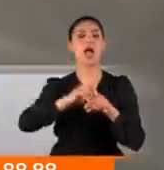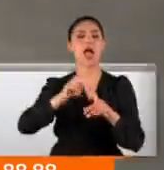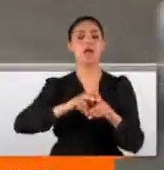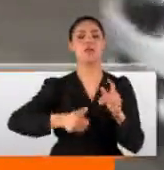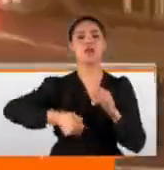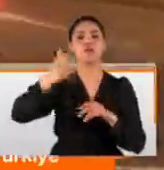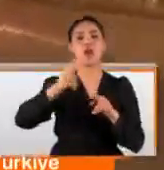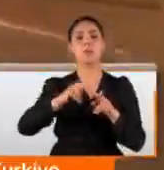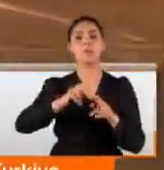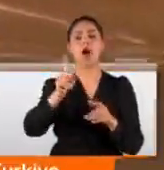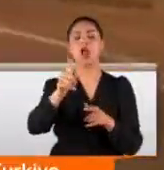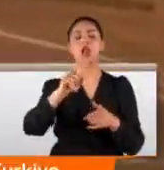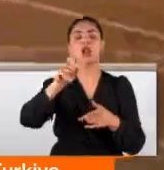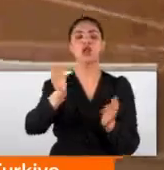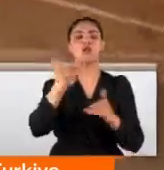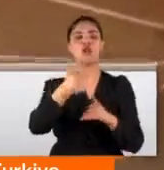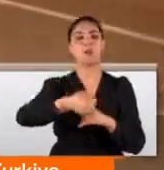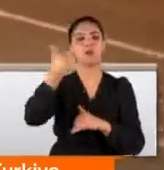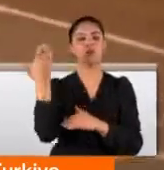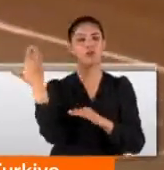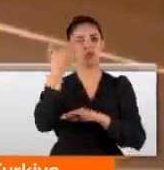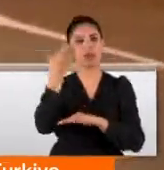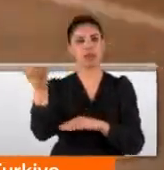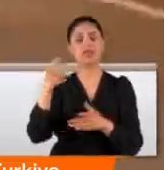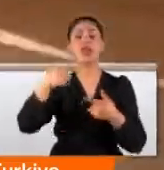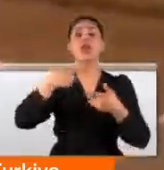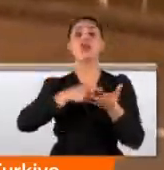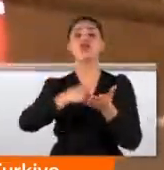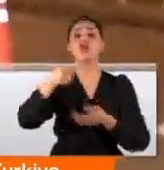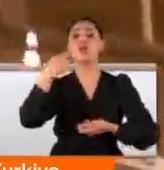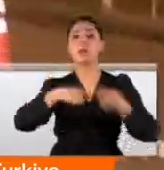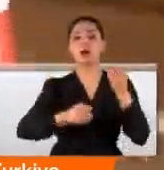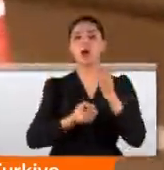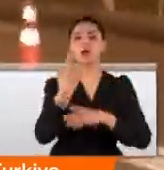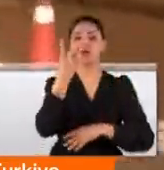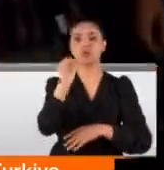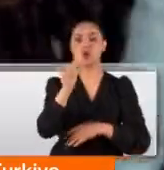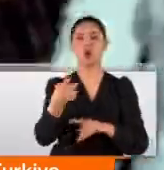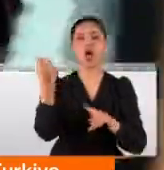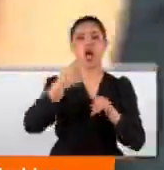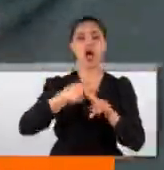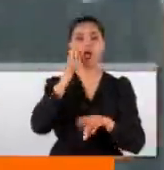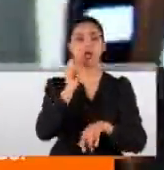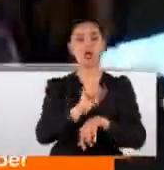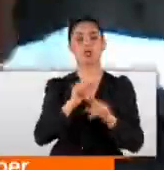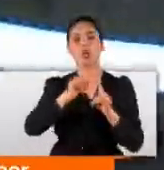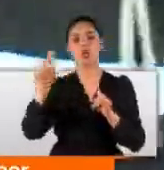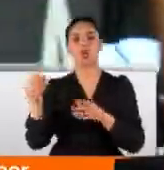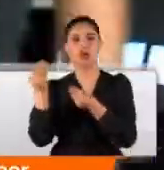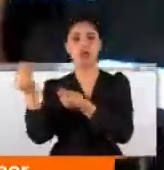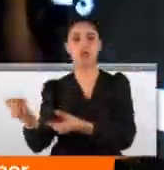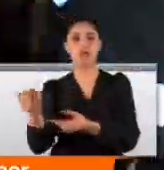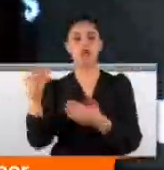suçlarla mücadele Şube Müdürlüğü'ne götürüldü Çiftlik Bank kurucusu Aydın hakkında dört gün ek gözaltı süresi verildi